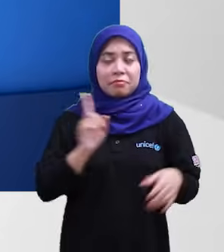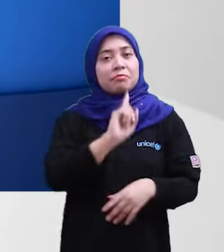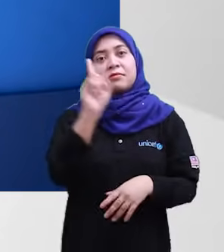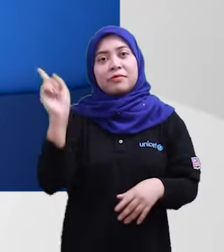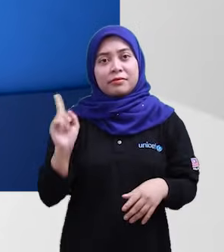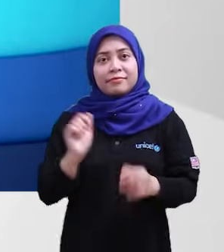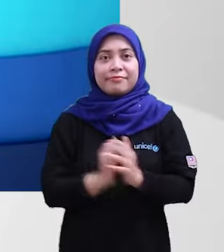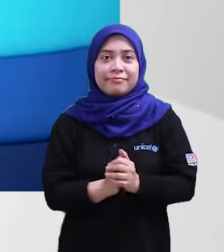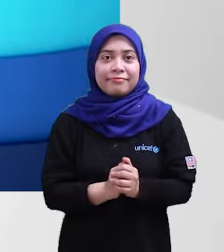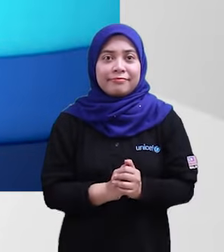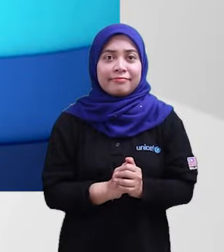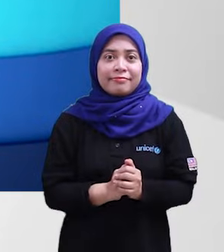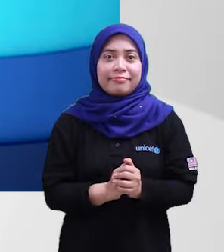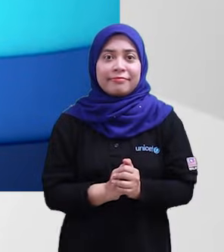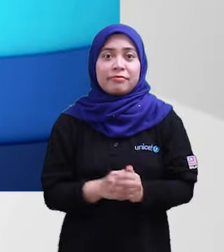di mana-mana.